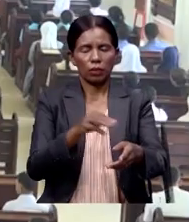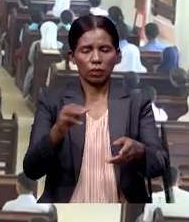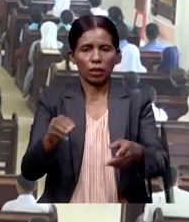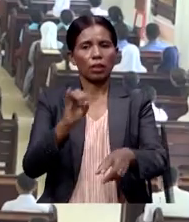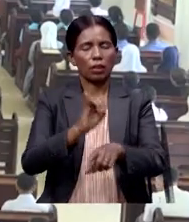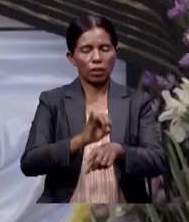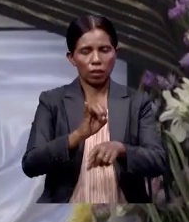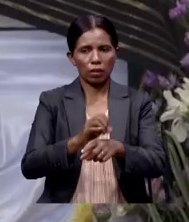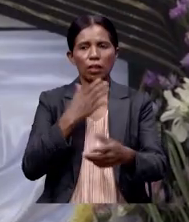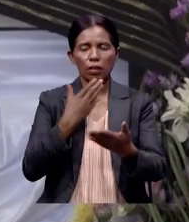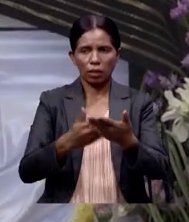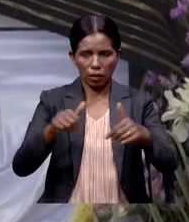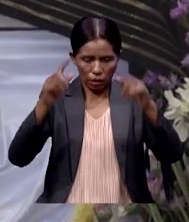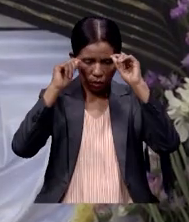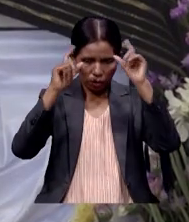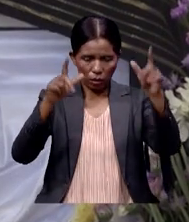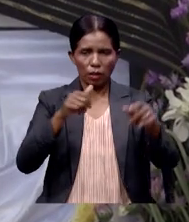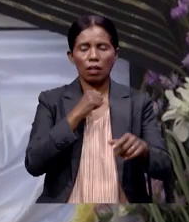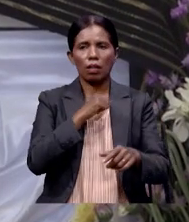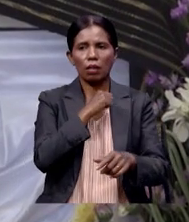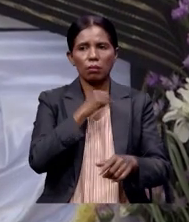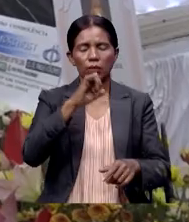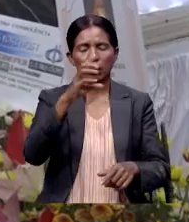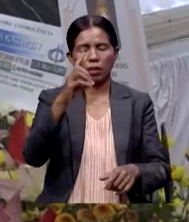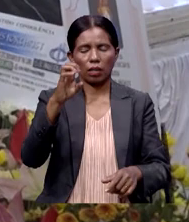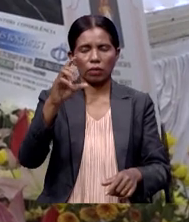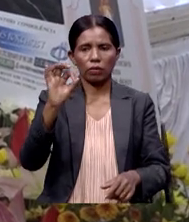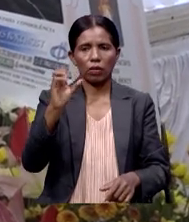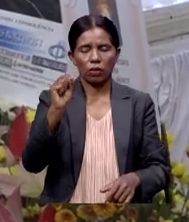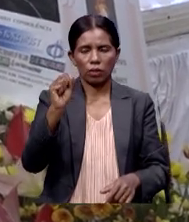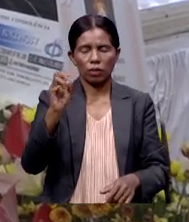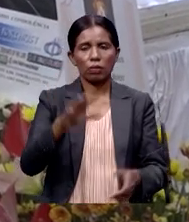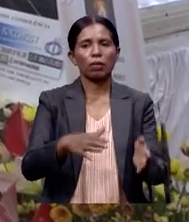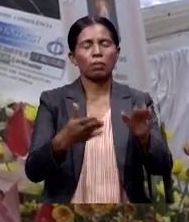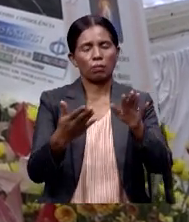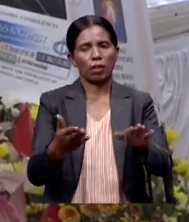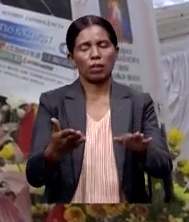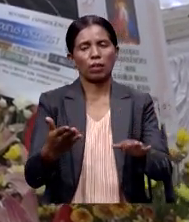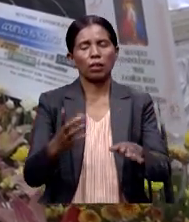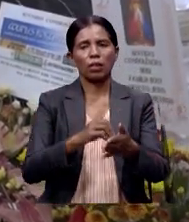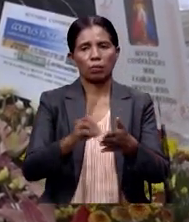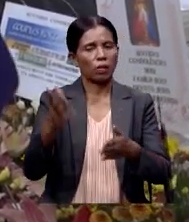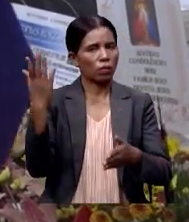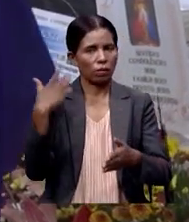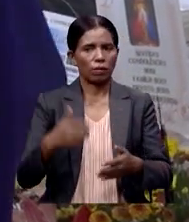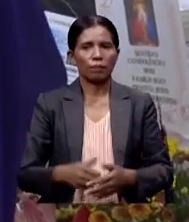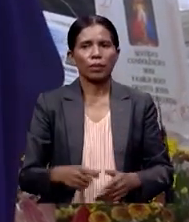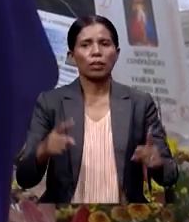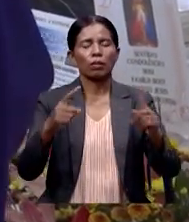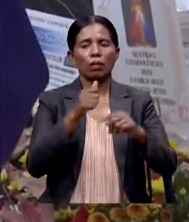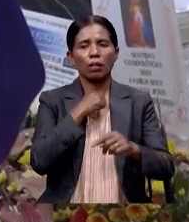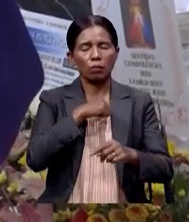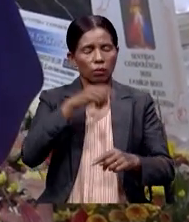nebe famoso ia Timor-Leste, Padre Ildefonso Xavier, nebe hakotu ona nia peregrinha São Maurício, semana kotuk. Nune tuir